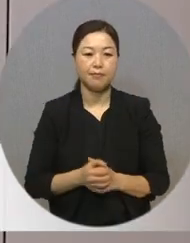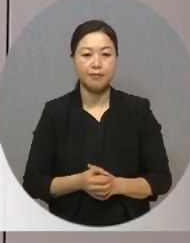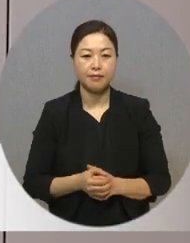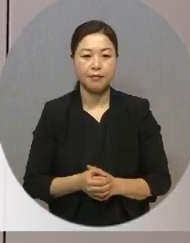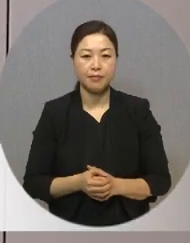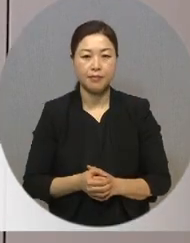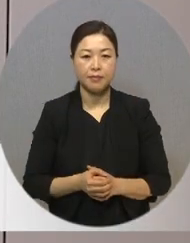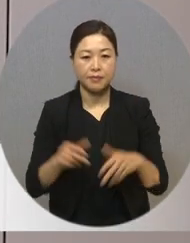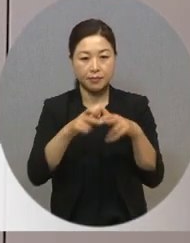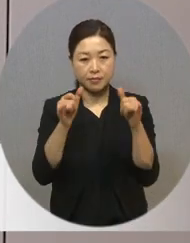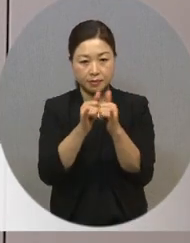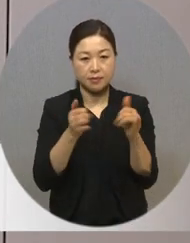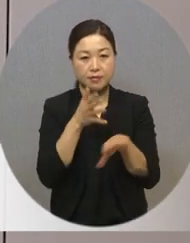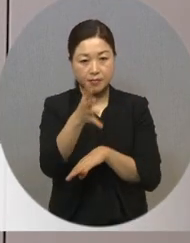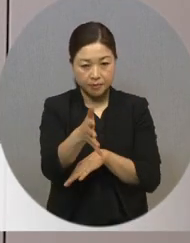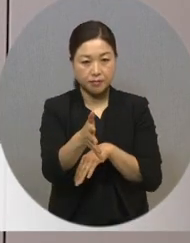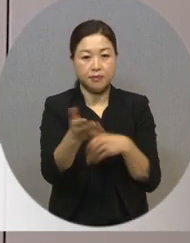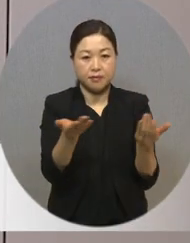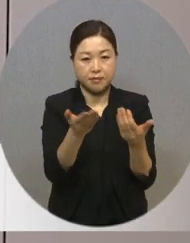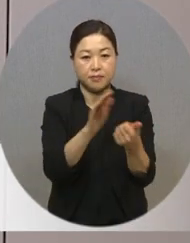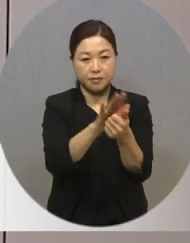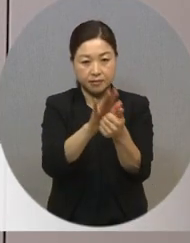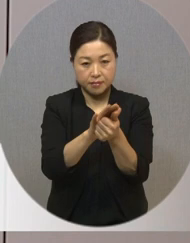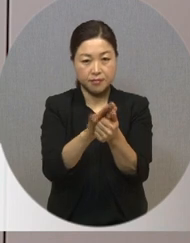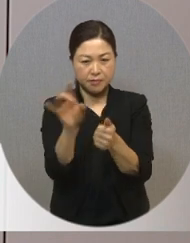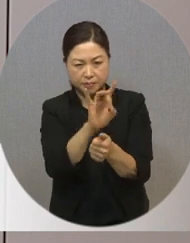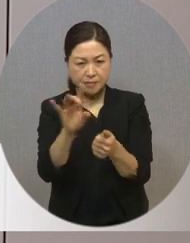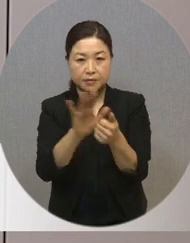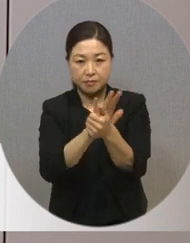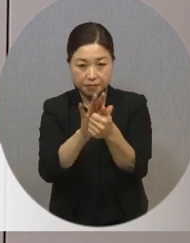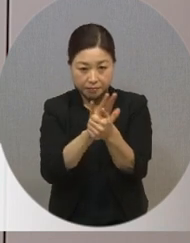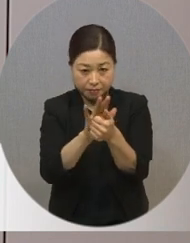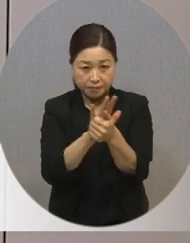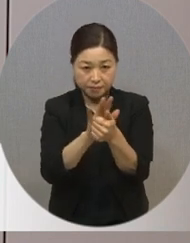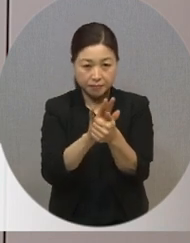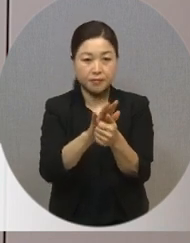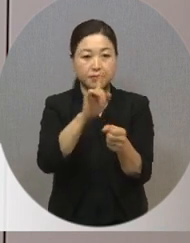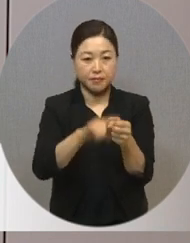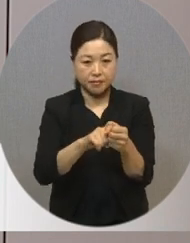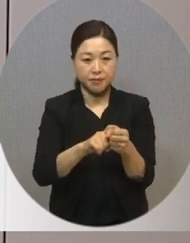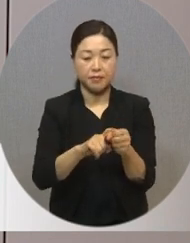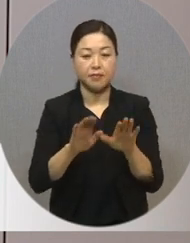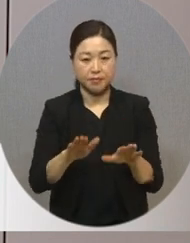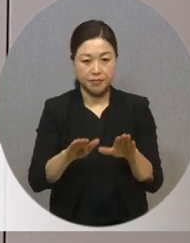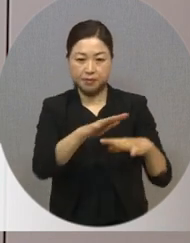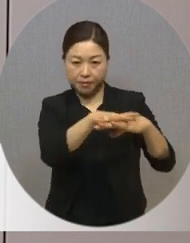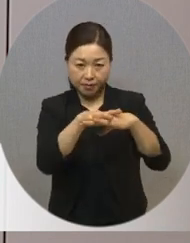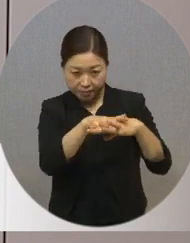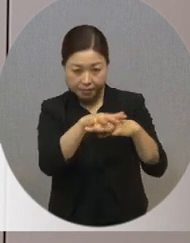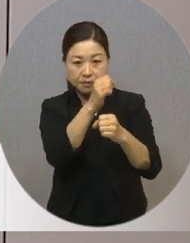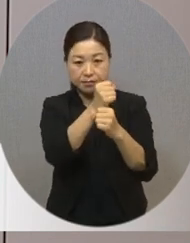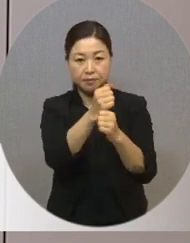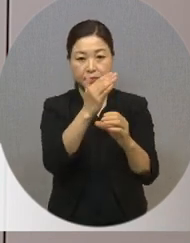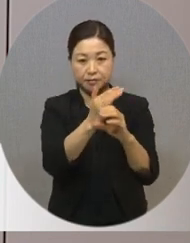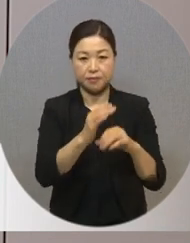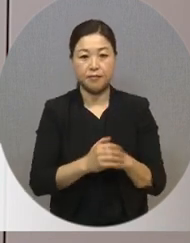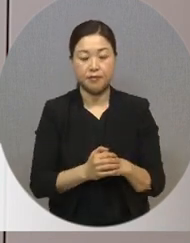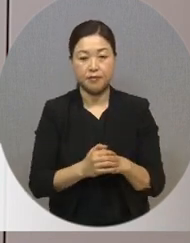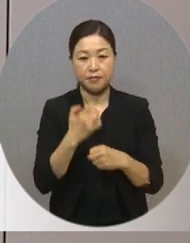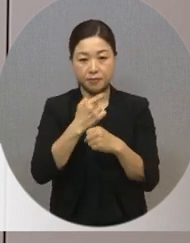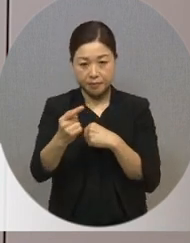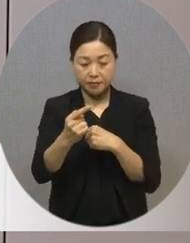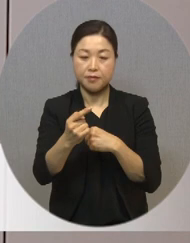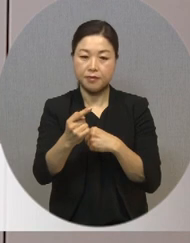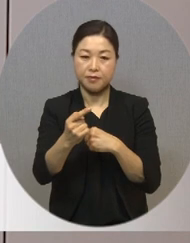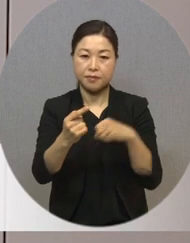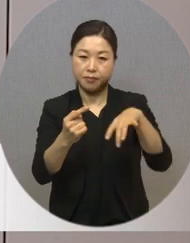나와졌더라고요. 장애인 전문 취업 지원 원스톱 서비스를 제공하기 위해서 현재 인프라를 구축 중에 있는데 내년 상반기